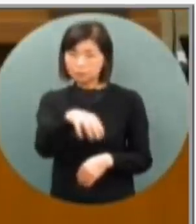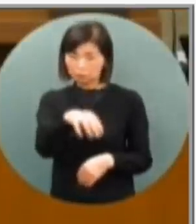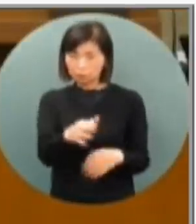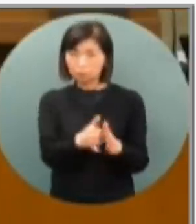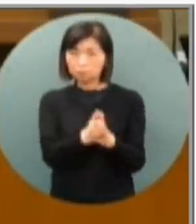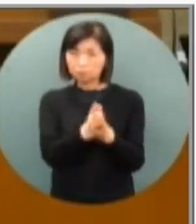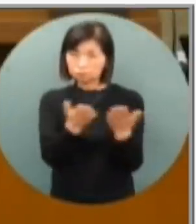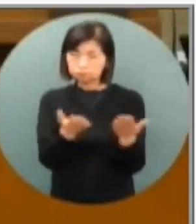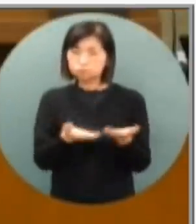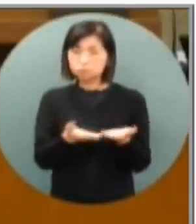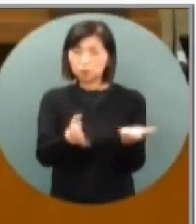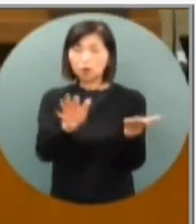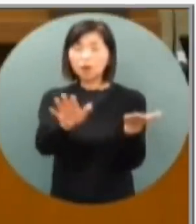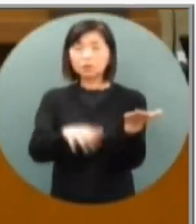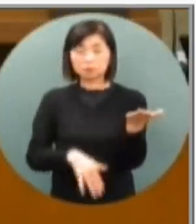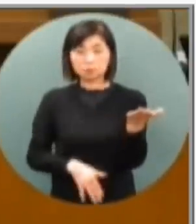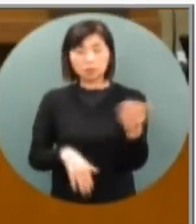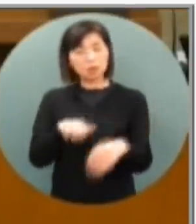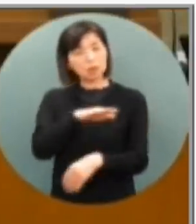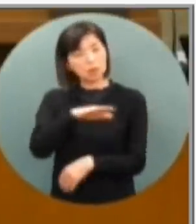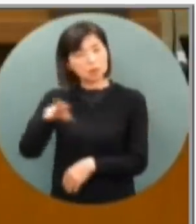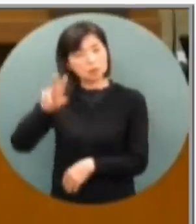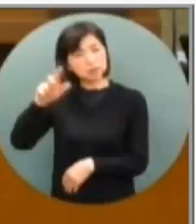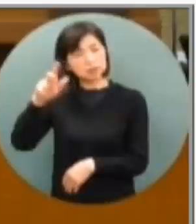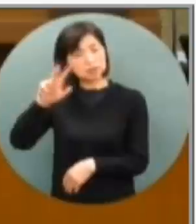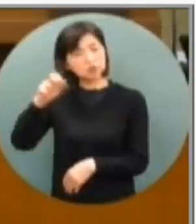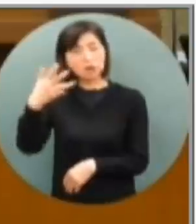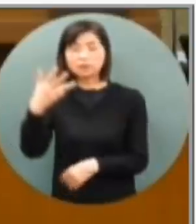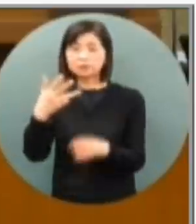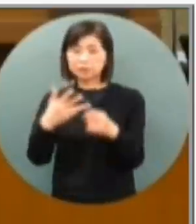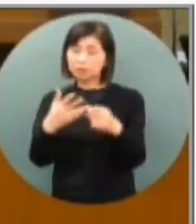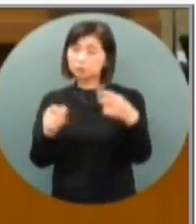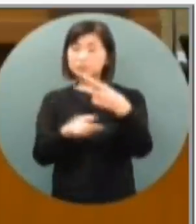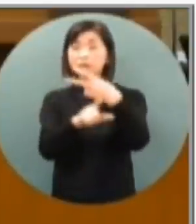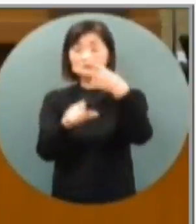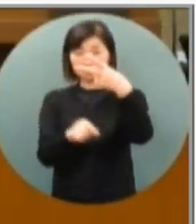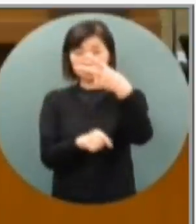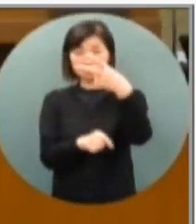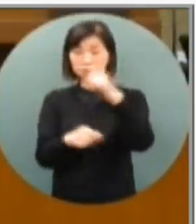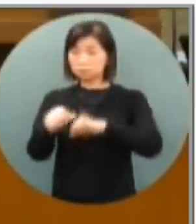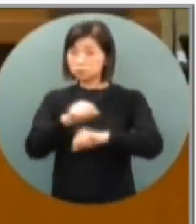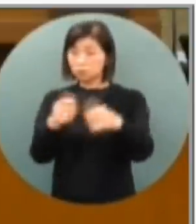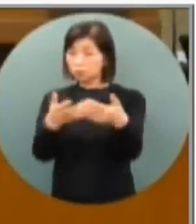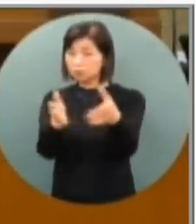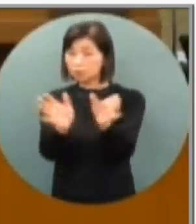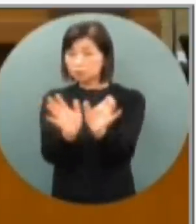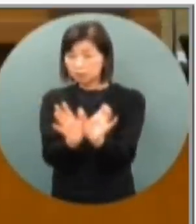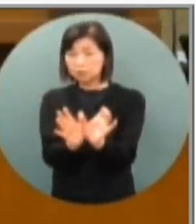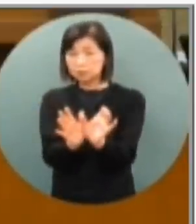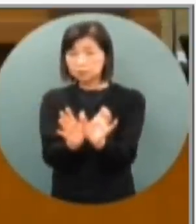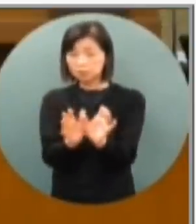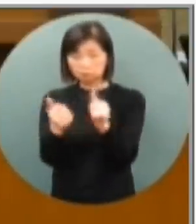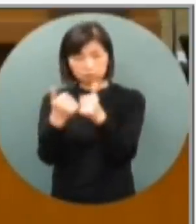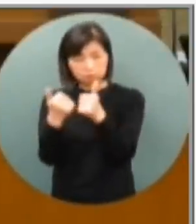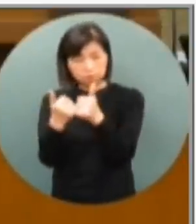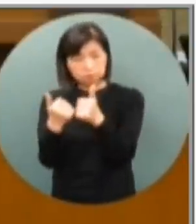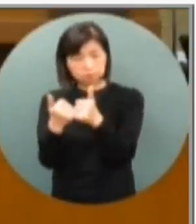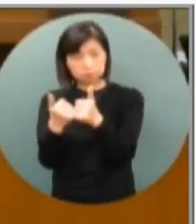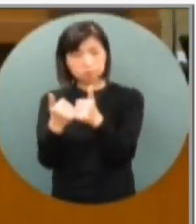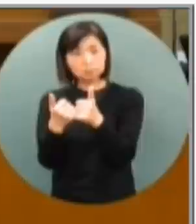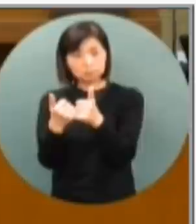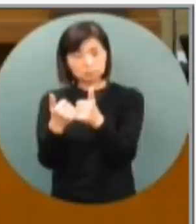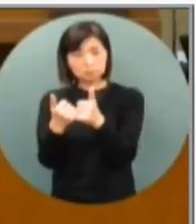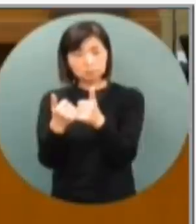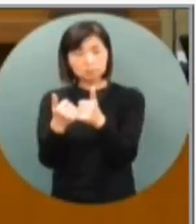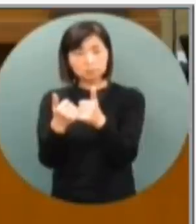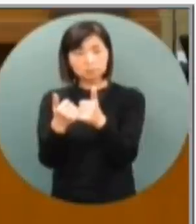して、平成28年の2月に運動団体とも話をしながら当時やっておりましたけれども、そ